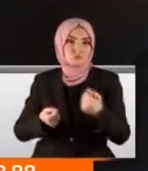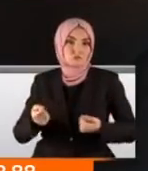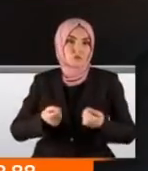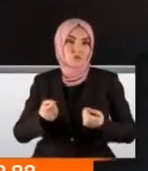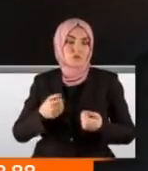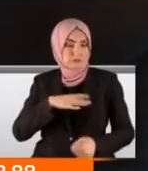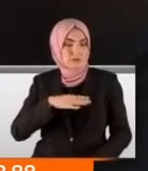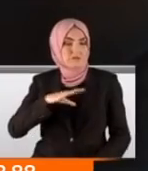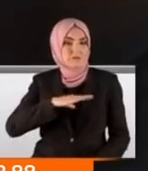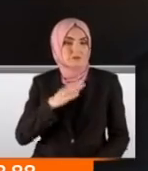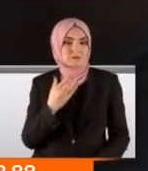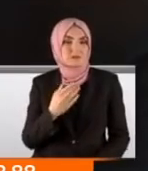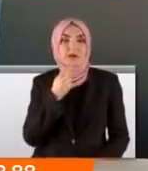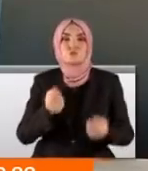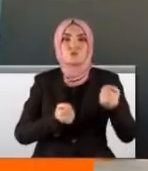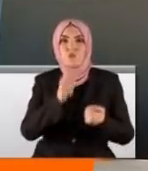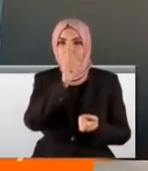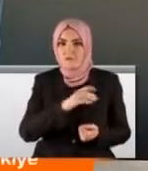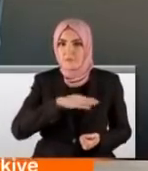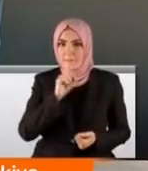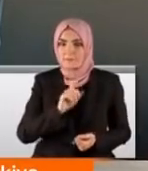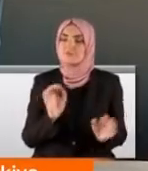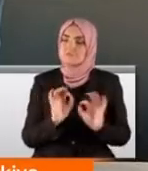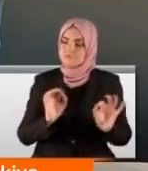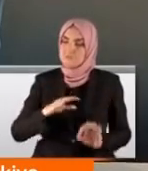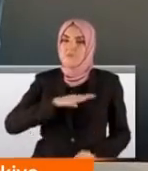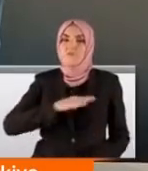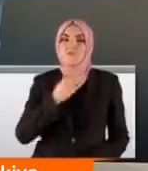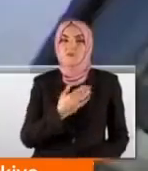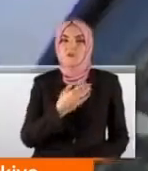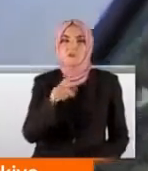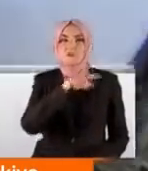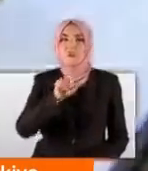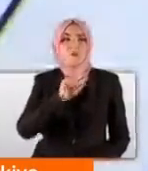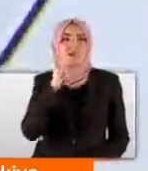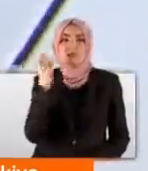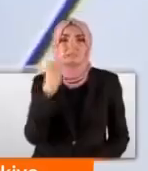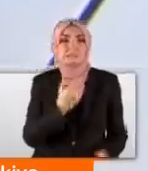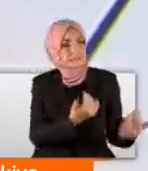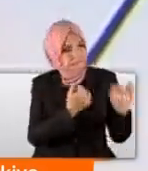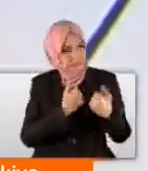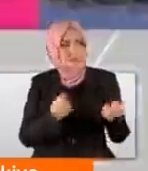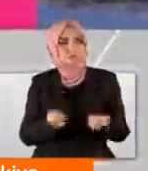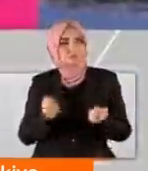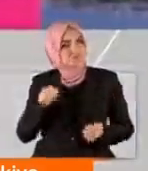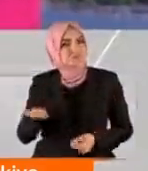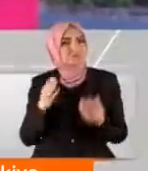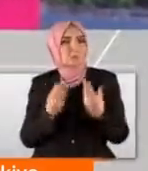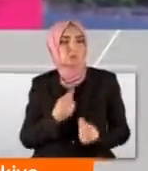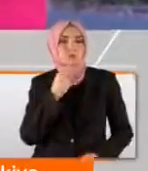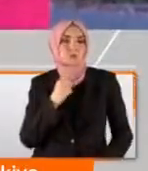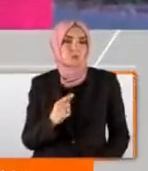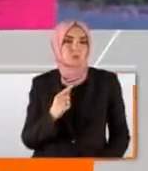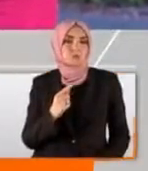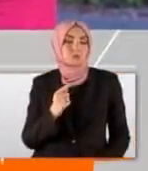şoför de çalışıyor mu sizde? Çalışıyor, sıkıntı yok. Yani 10 kişi de gelse çalışır bizde. Kimliğiniz varsa kimliğinizi görebilir miyim hanımefendi? Yüksek